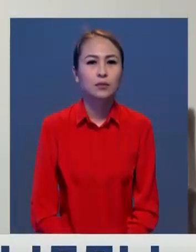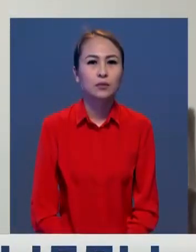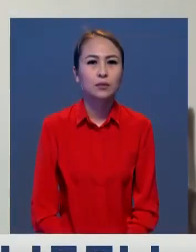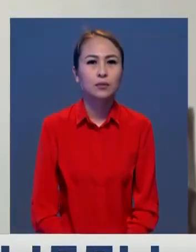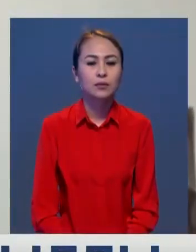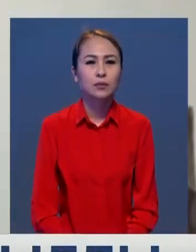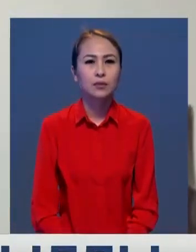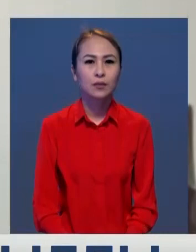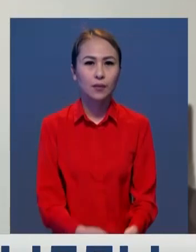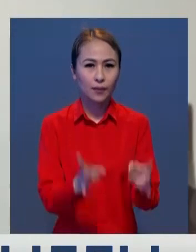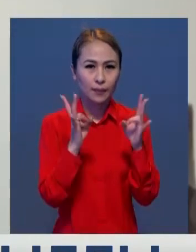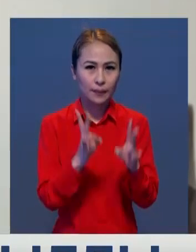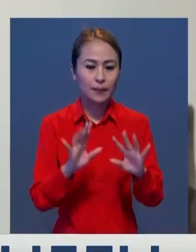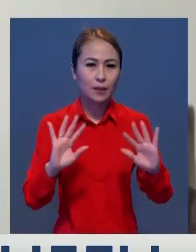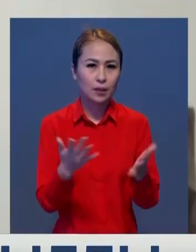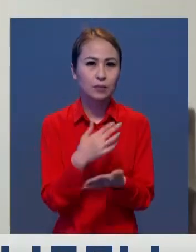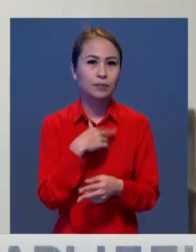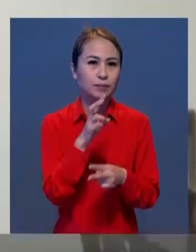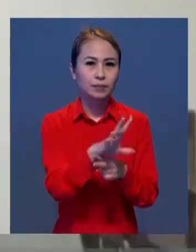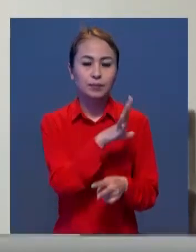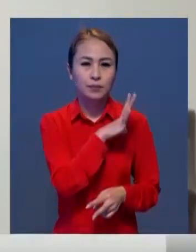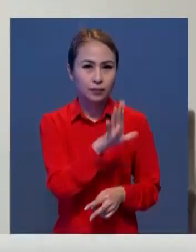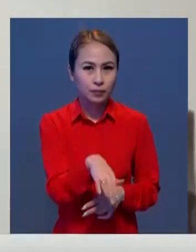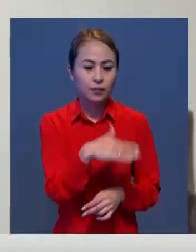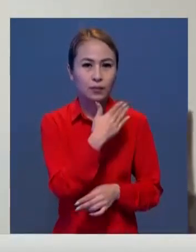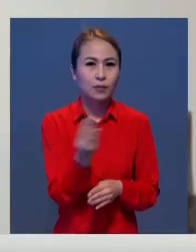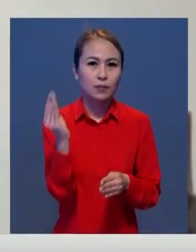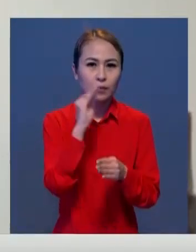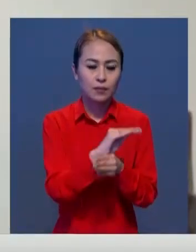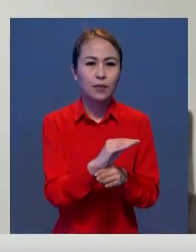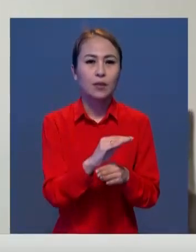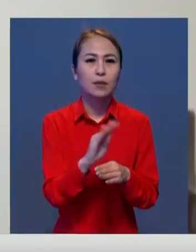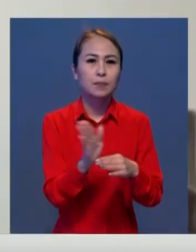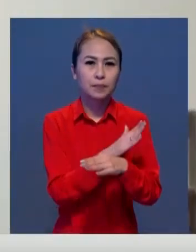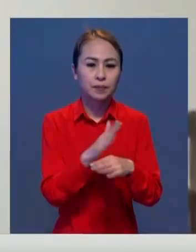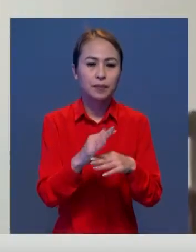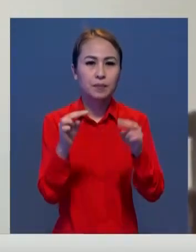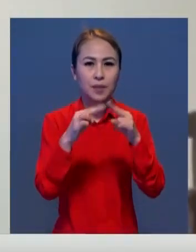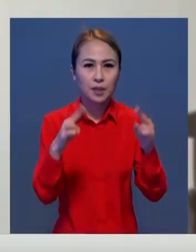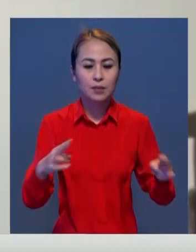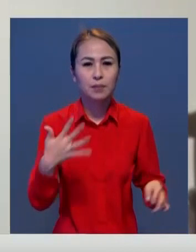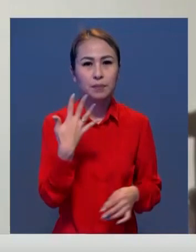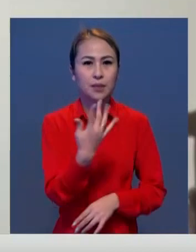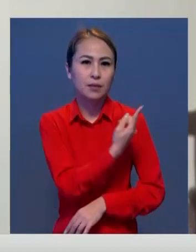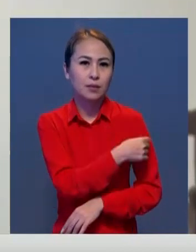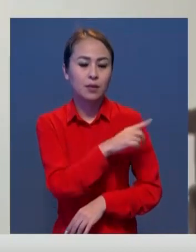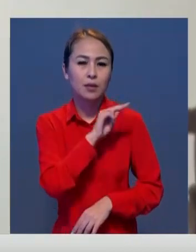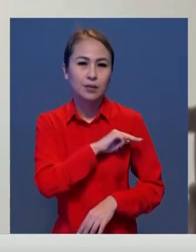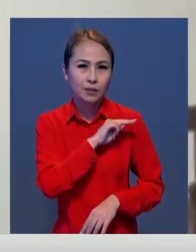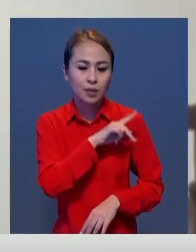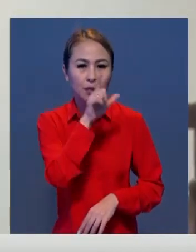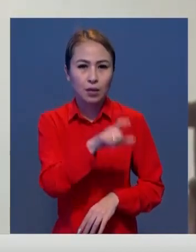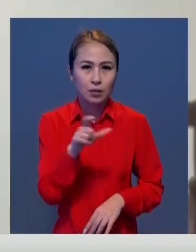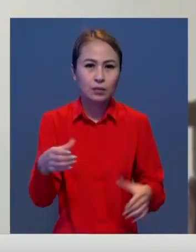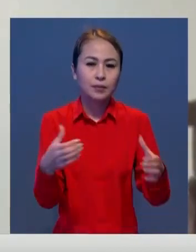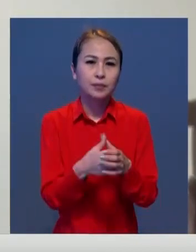Жарақат алғандар оқиға орнында болған жоқ. Оңтүстік мекемесінің 5 қызметкері осы Ашсай елді